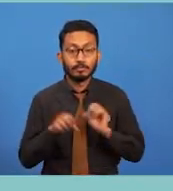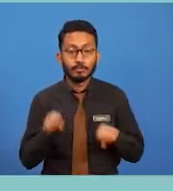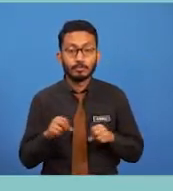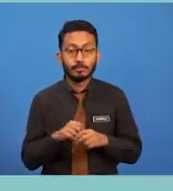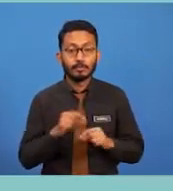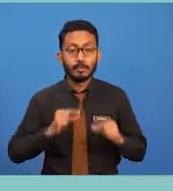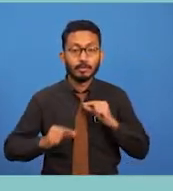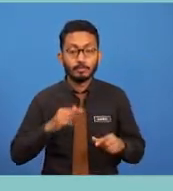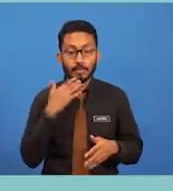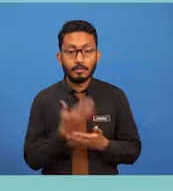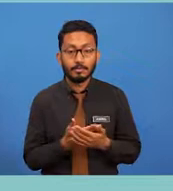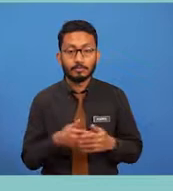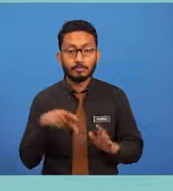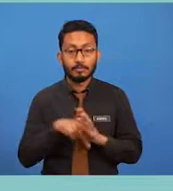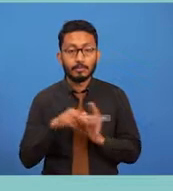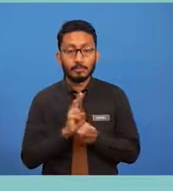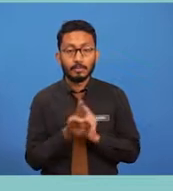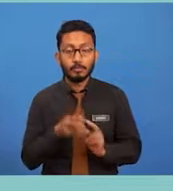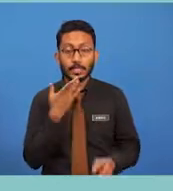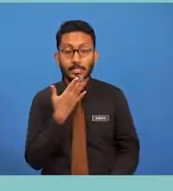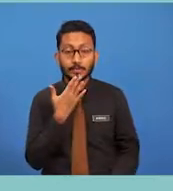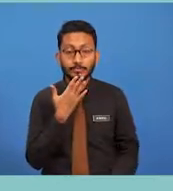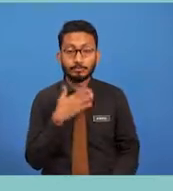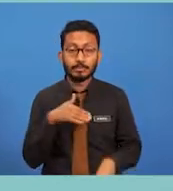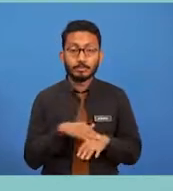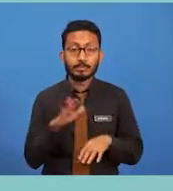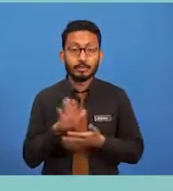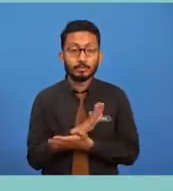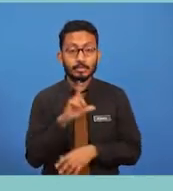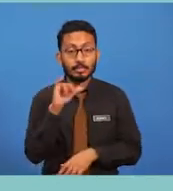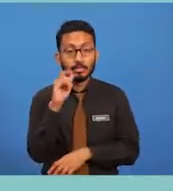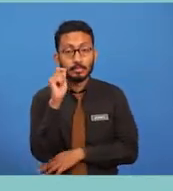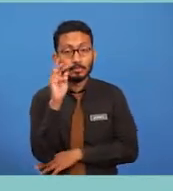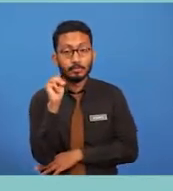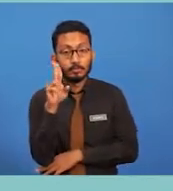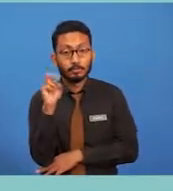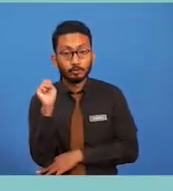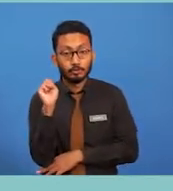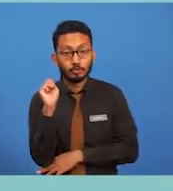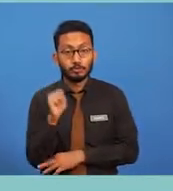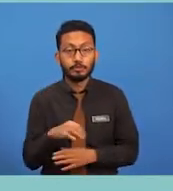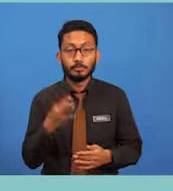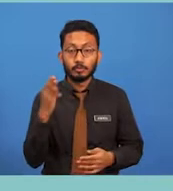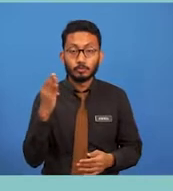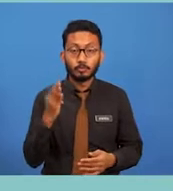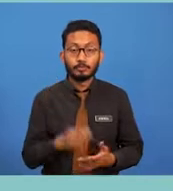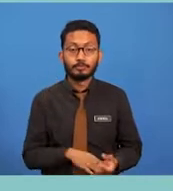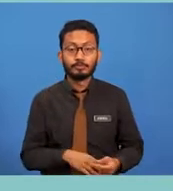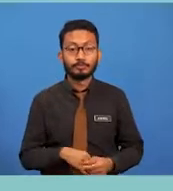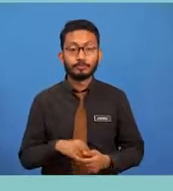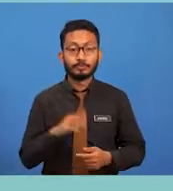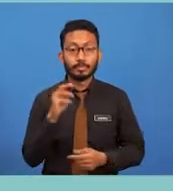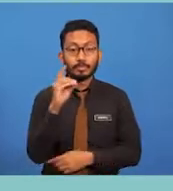warna pada kertas litmus. Manakala pemboleh ubah dimalarkan adalah jenis